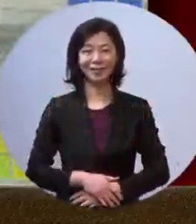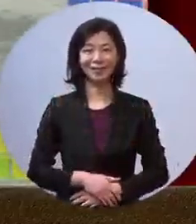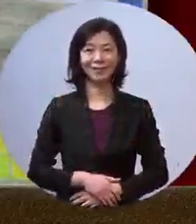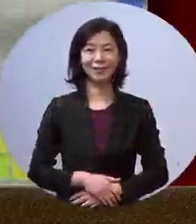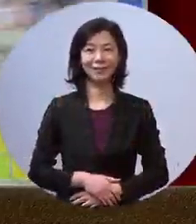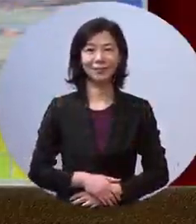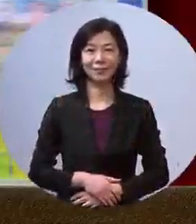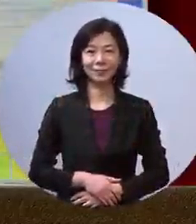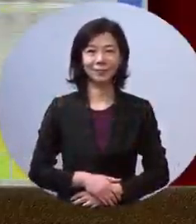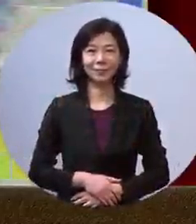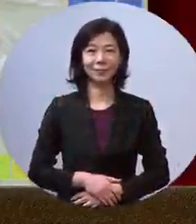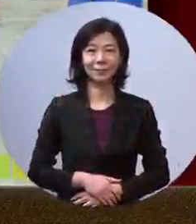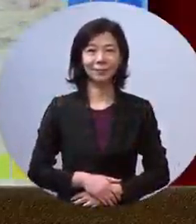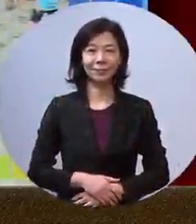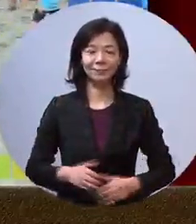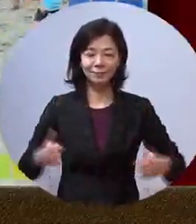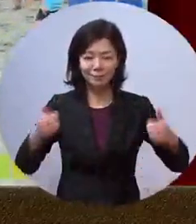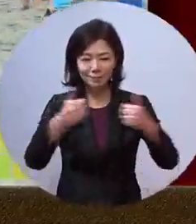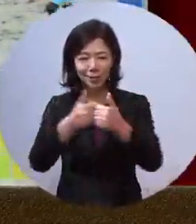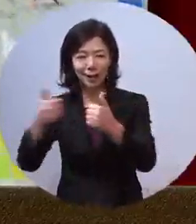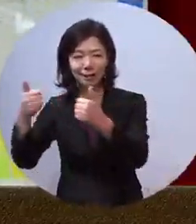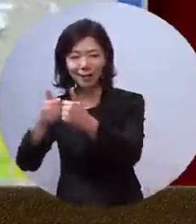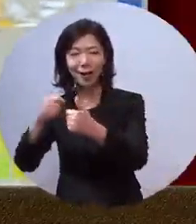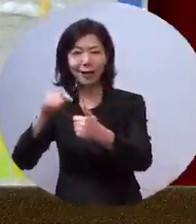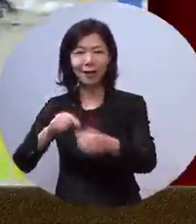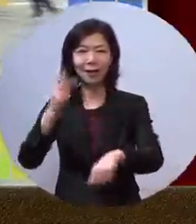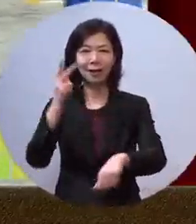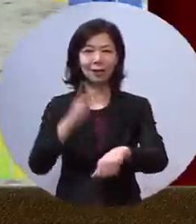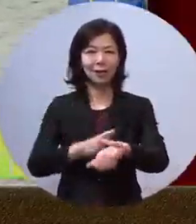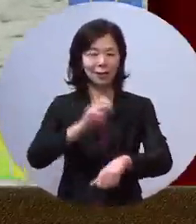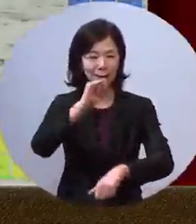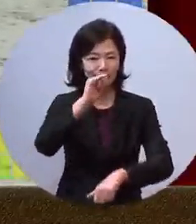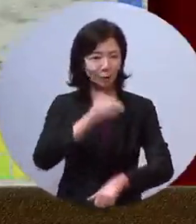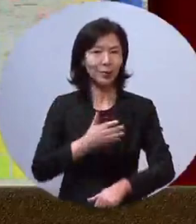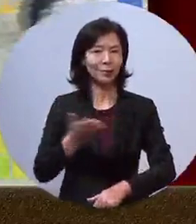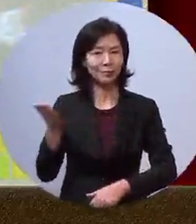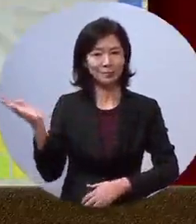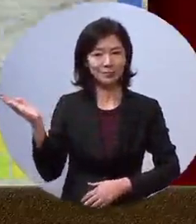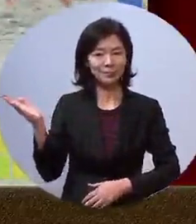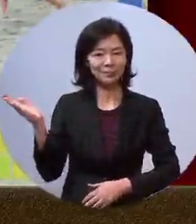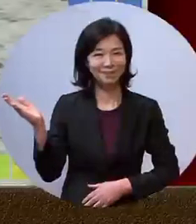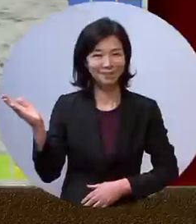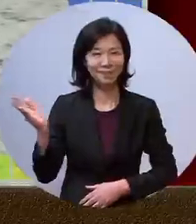それぞれ白熱したゲームの中、スーパーゴールも飛び出しました。